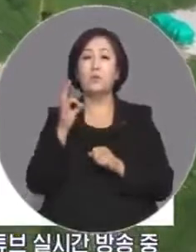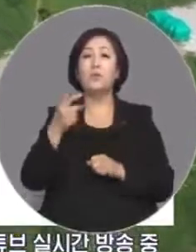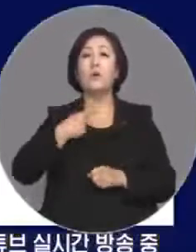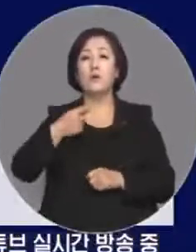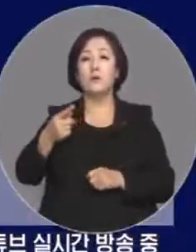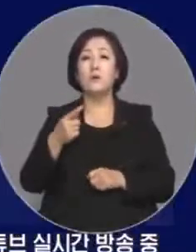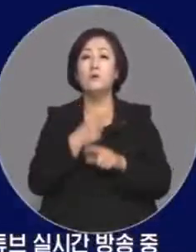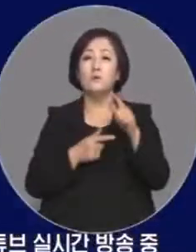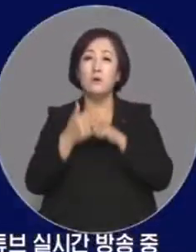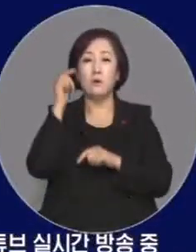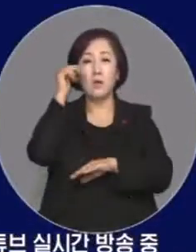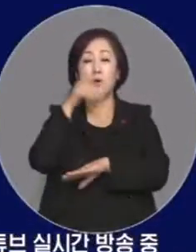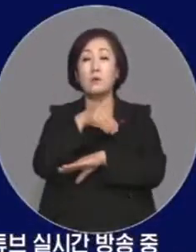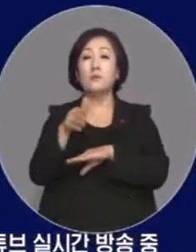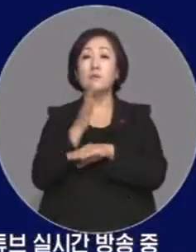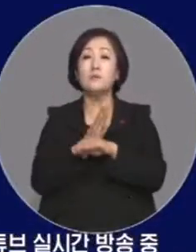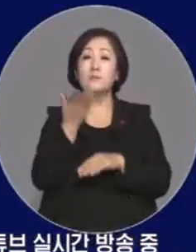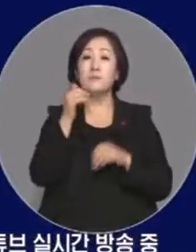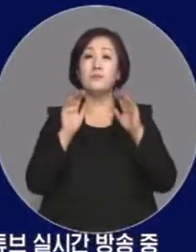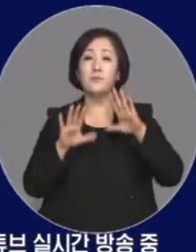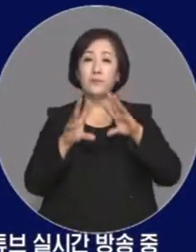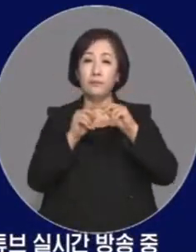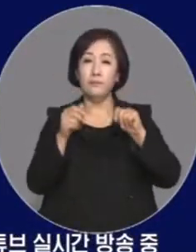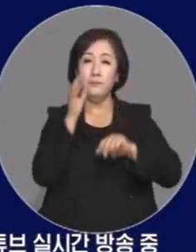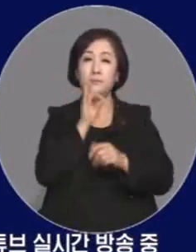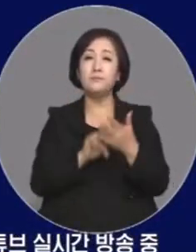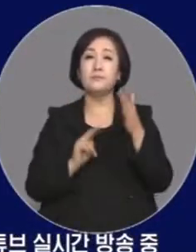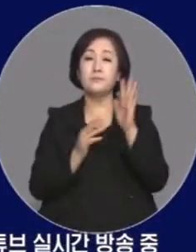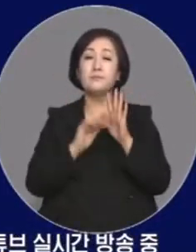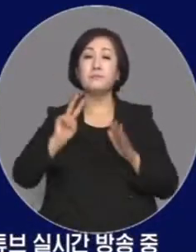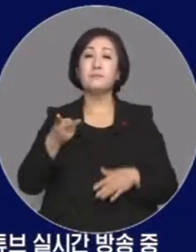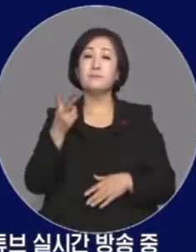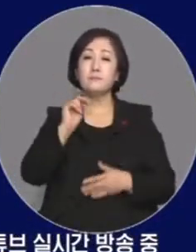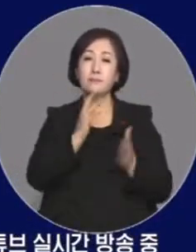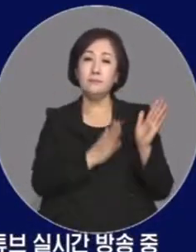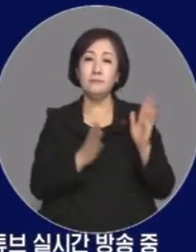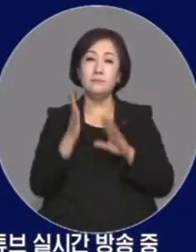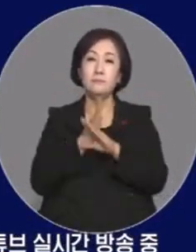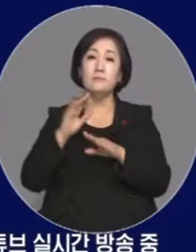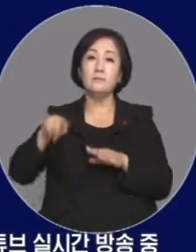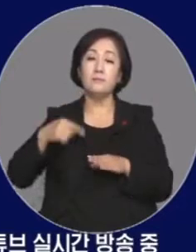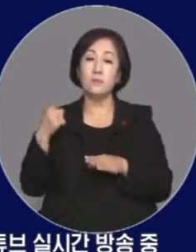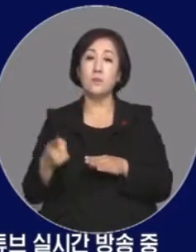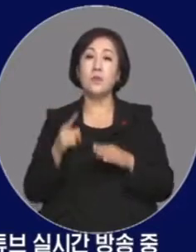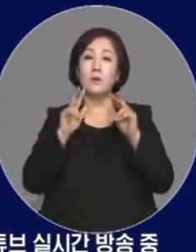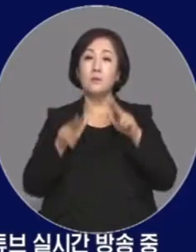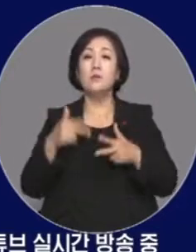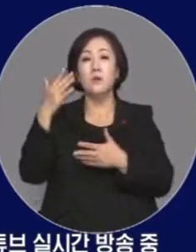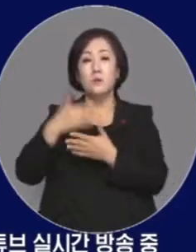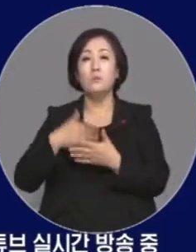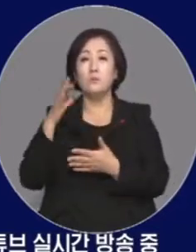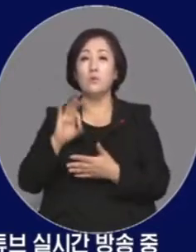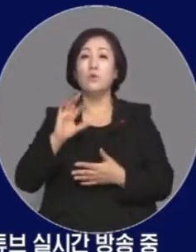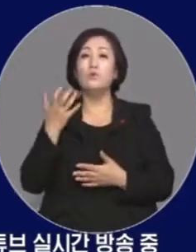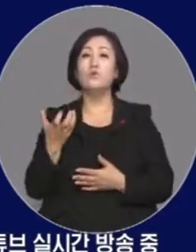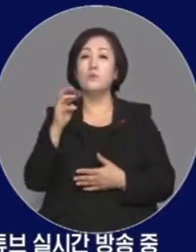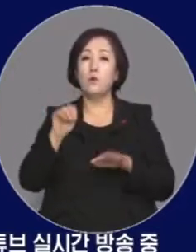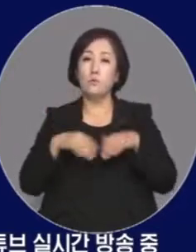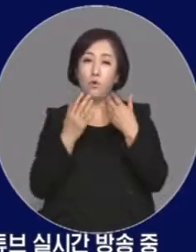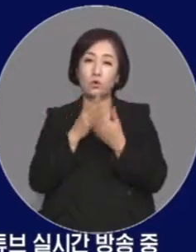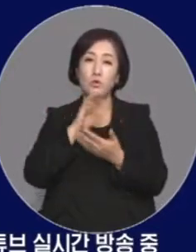상황입니다. 문제는 현 부지를 팔아 200억 원을 마련하고 상의가 갖고 있는 잉여금 90억 원을 모두